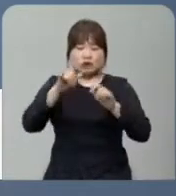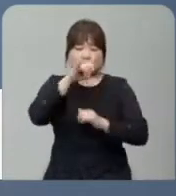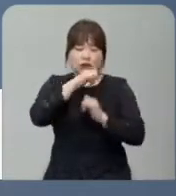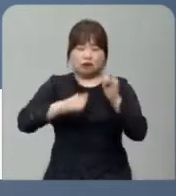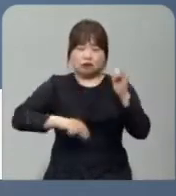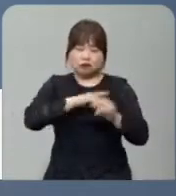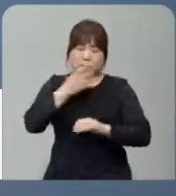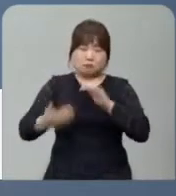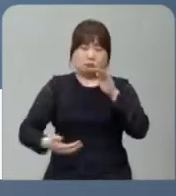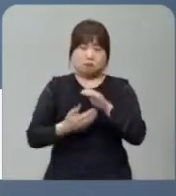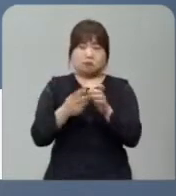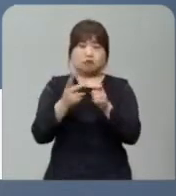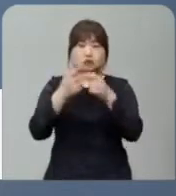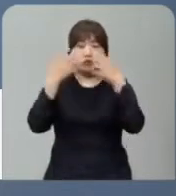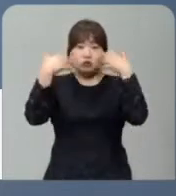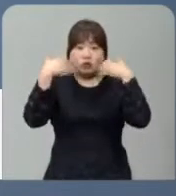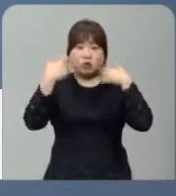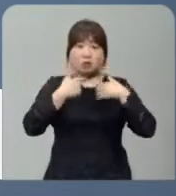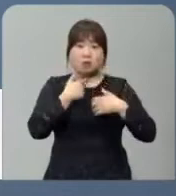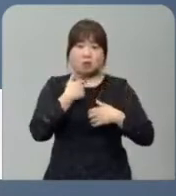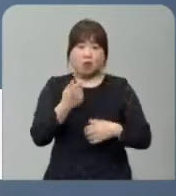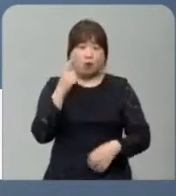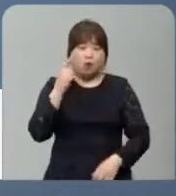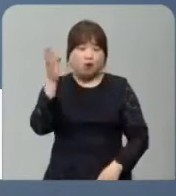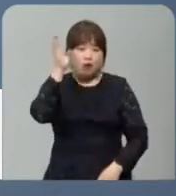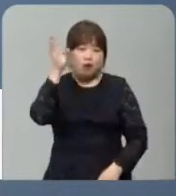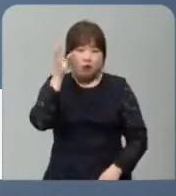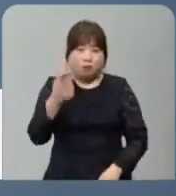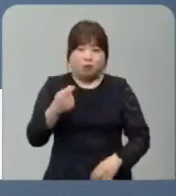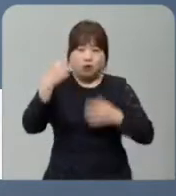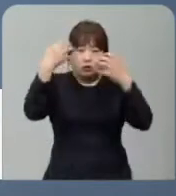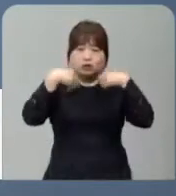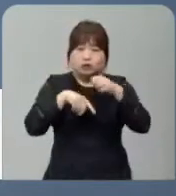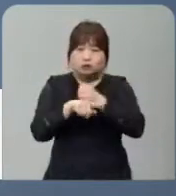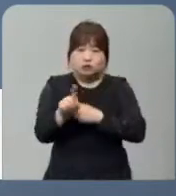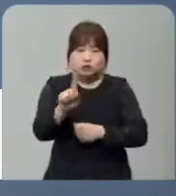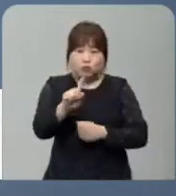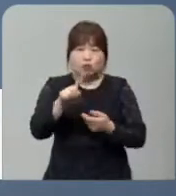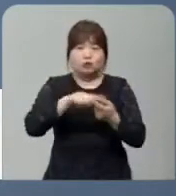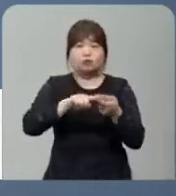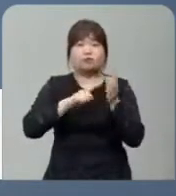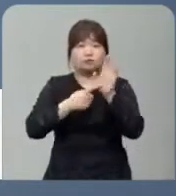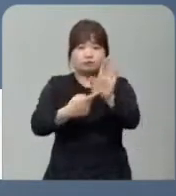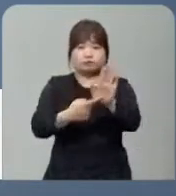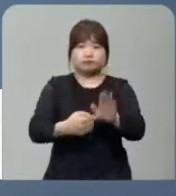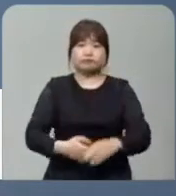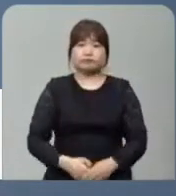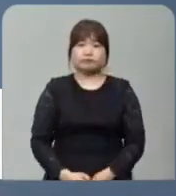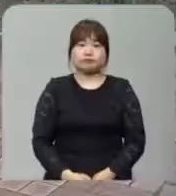더웠는데 요 때 이른 무더위에 원인은 뭔지 송 국회 기자가 취재했습니다